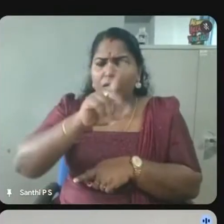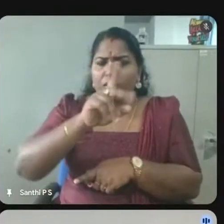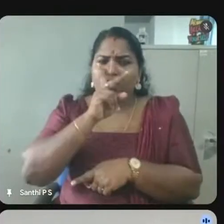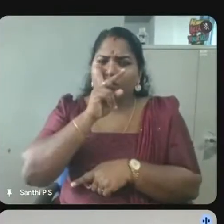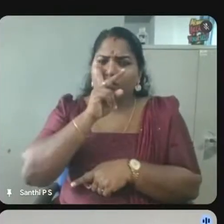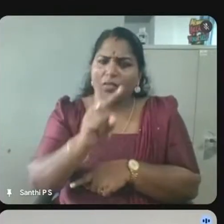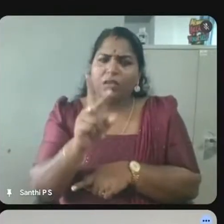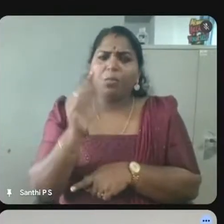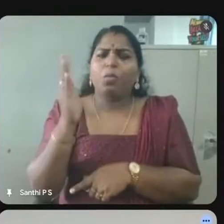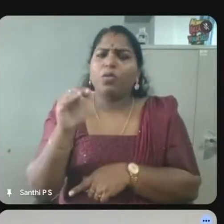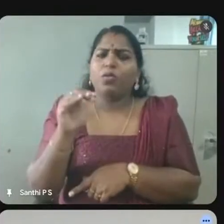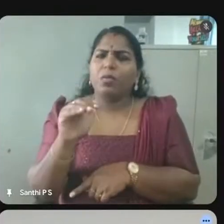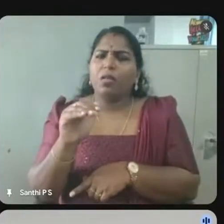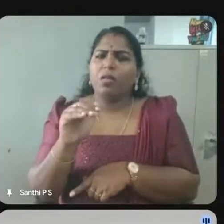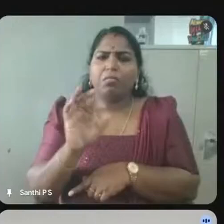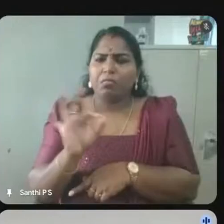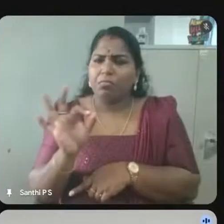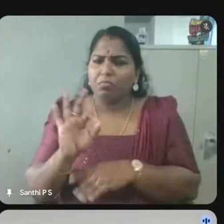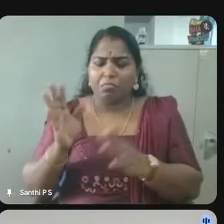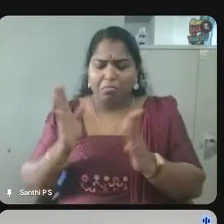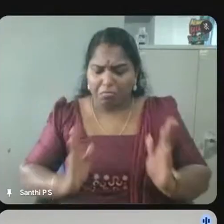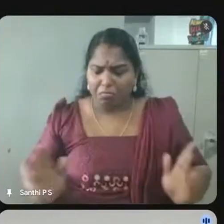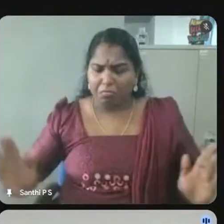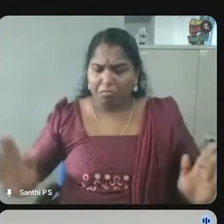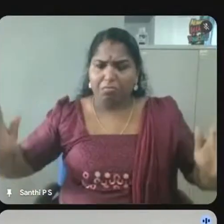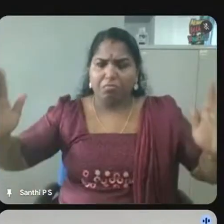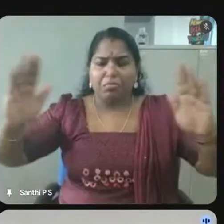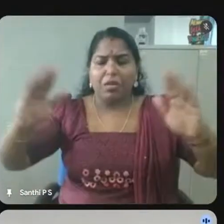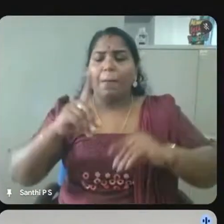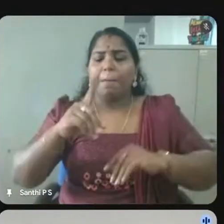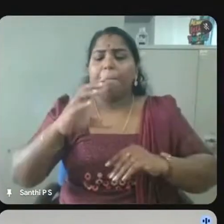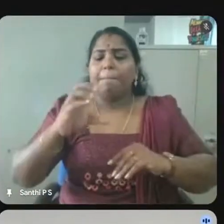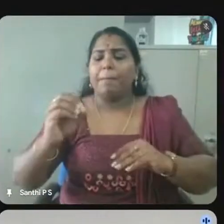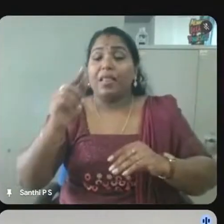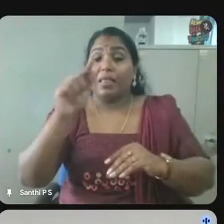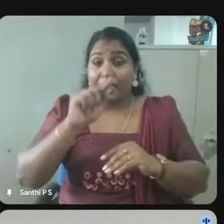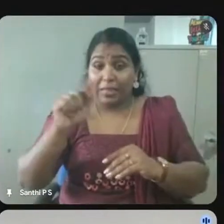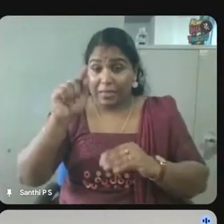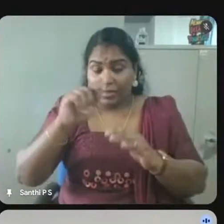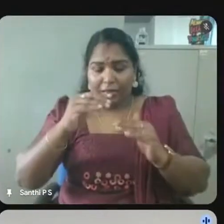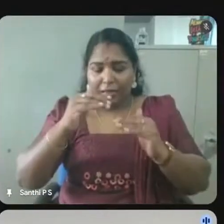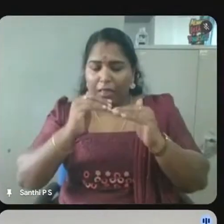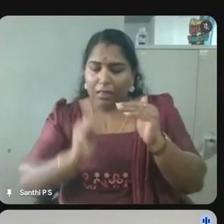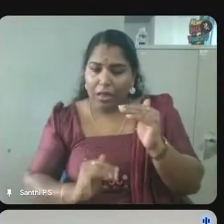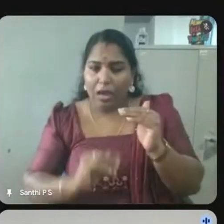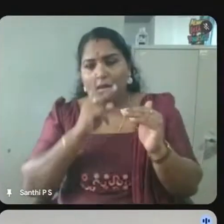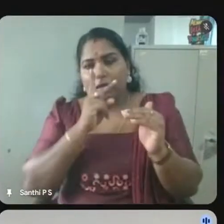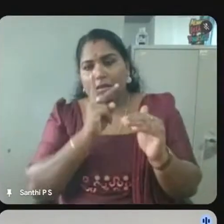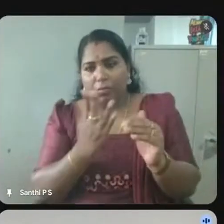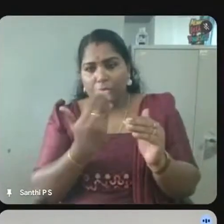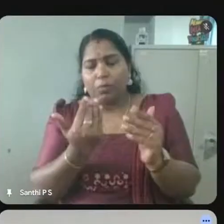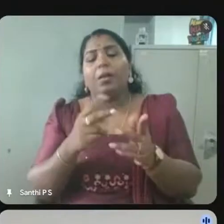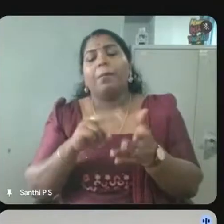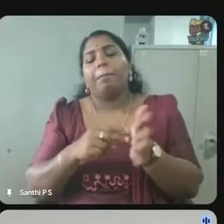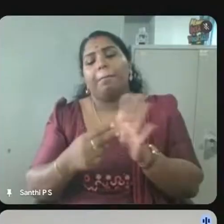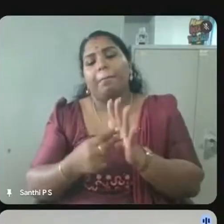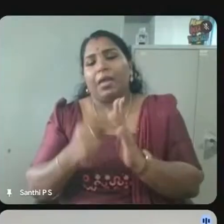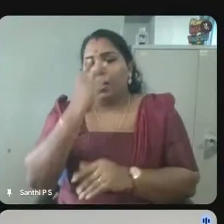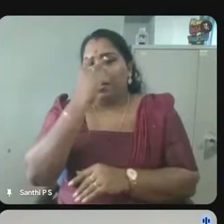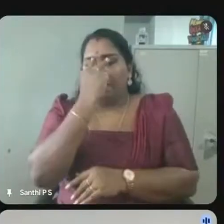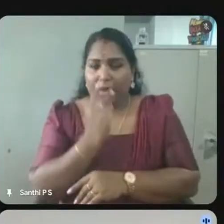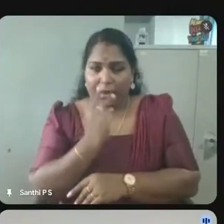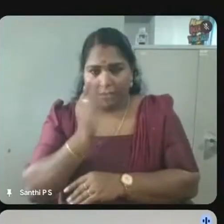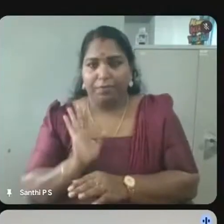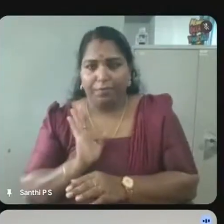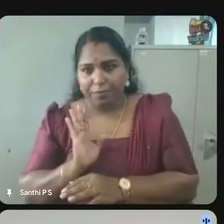ഒരു അവസ്ഥേനെയാണ് നമ്മൾ 10 ഡിഗ്രിയിൽ കുറവ് വിഷ്വൽ ഫീൽഡ് കാണുന്നവരെയാണ് നമ്മൾ ബ്ലൈൻഡ്നെസ് എന്ന് പറയുന്നത്. അതേസമയം